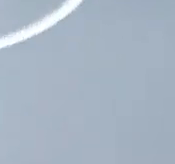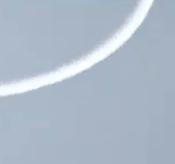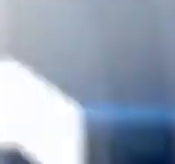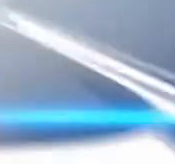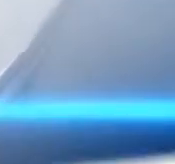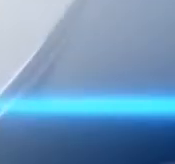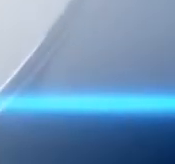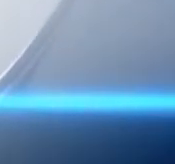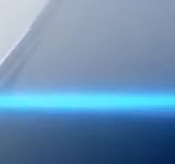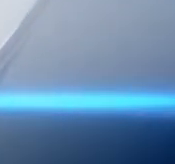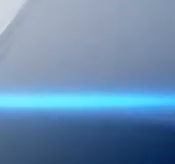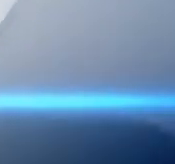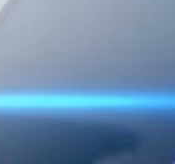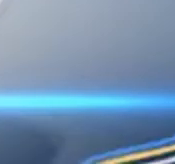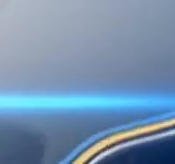Музика